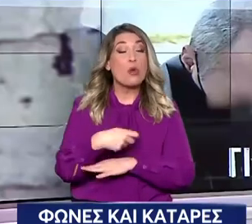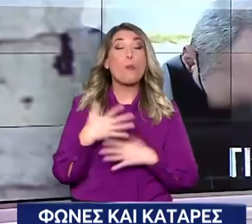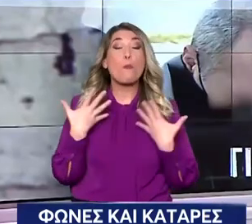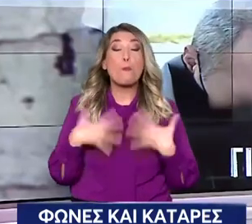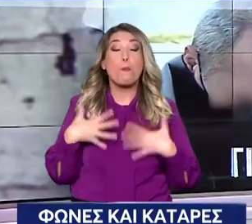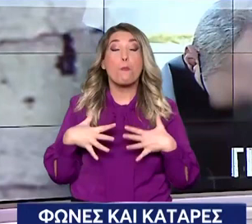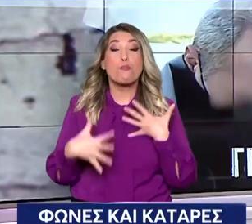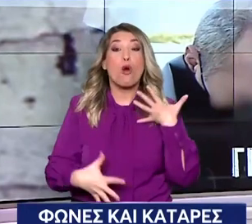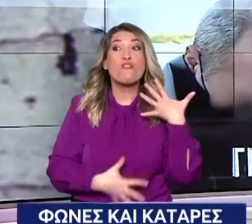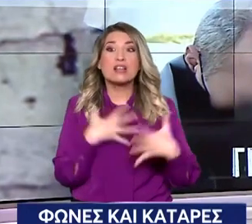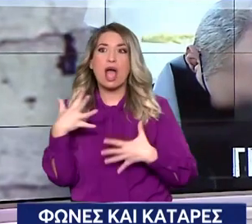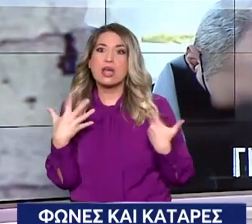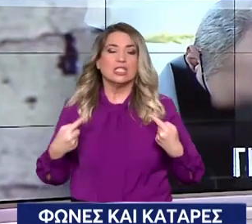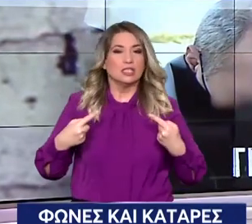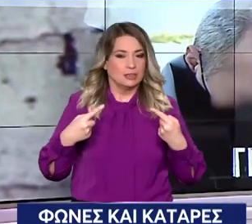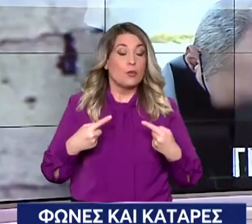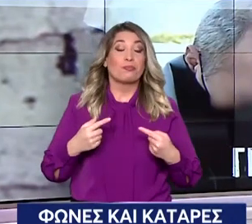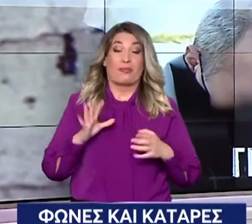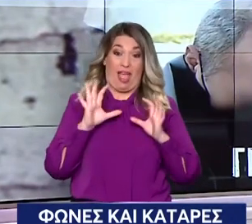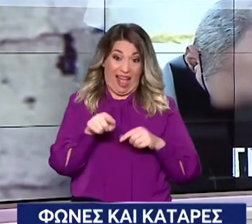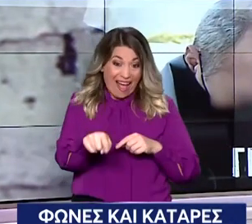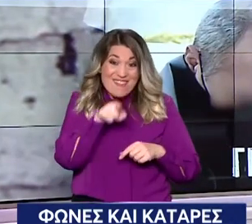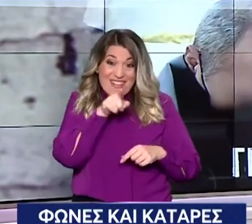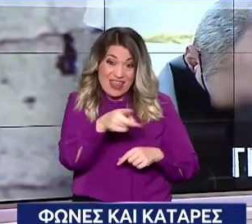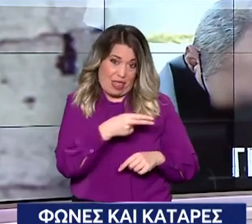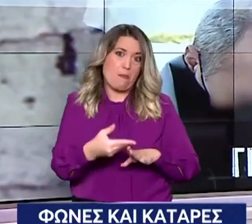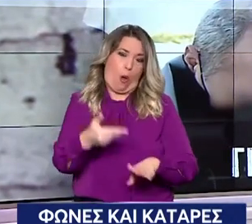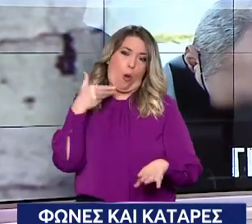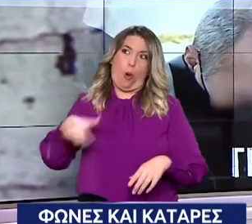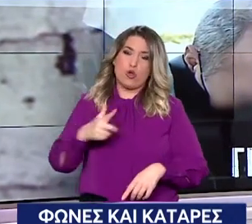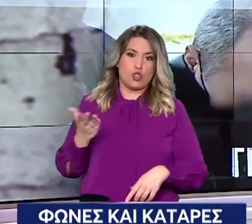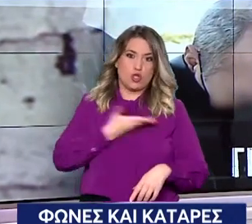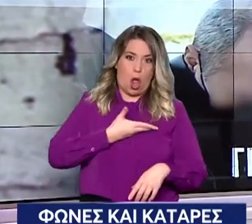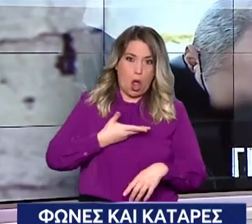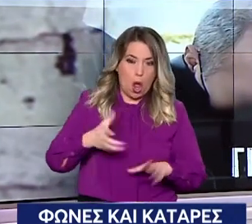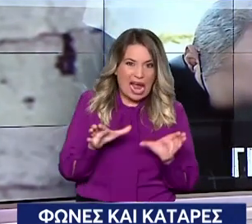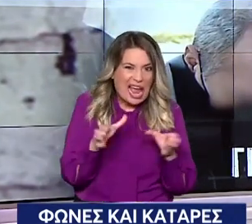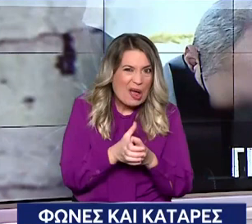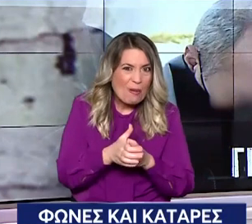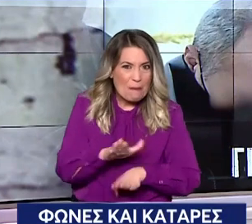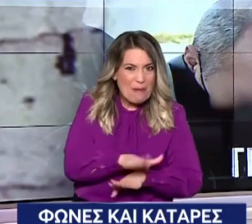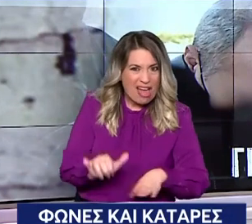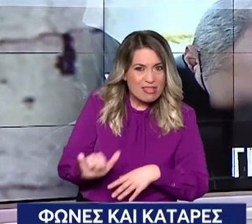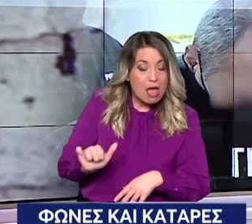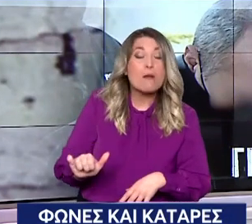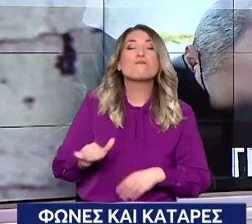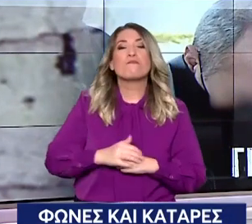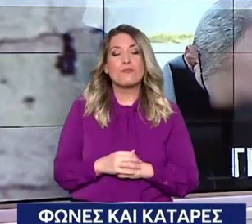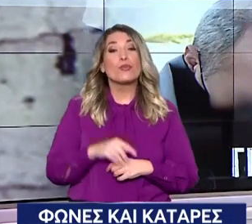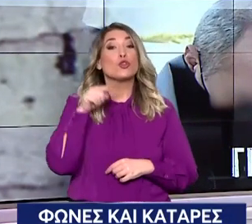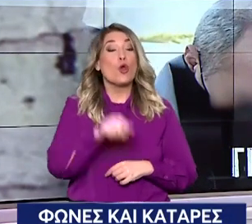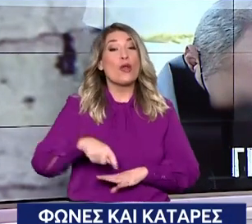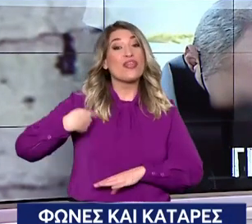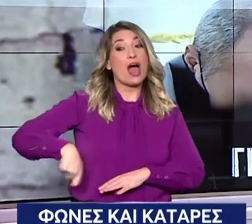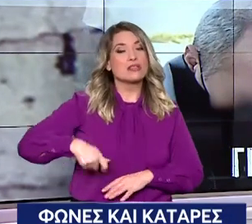μεγάλη ένταση σε αυτή την υπόθεση που μας έχει συγκλονίσει όλους και λέω ότι η δίκη πρέπει να διεξαχθεί με ταχύτατους ρυθμούς